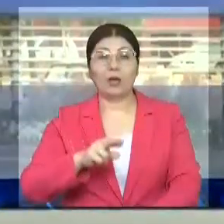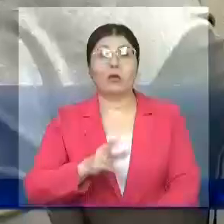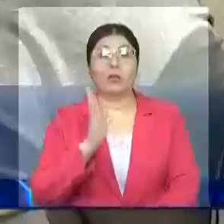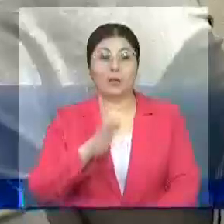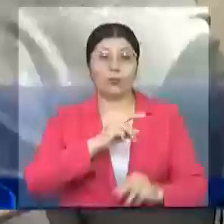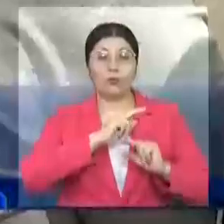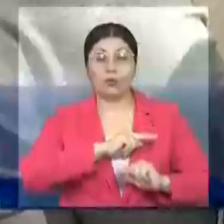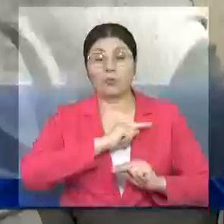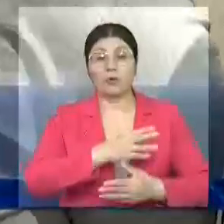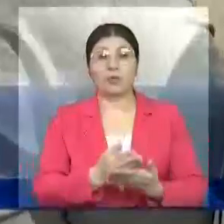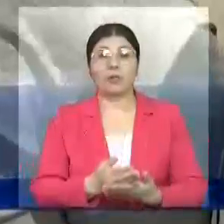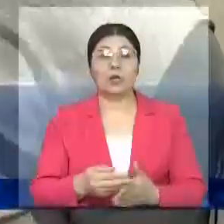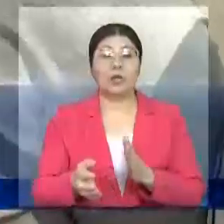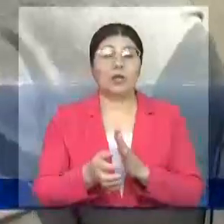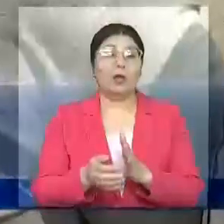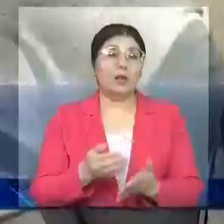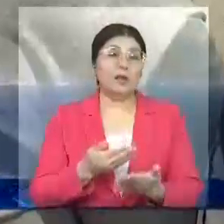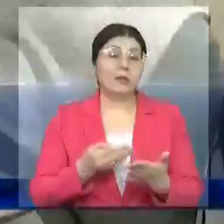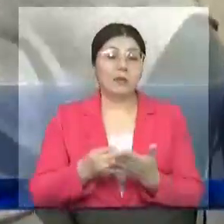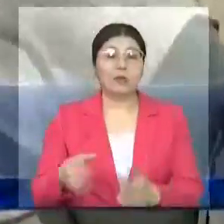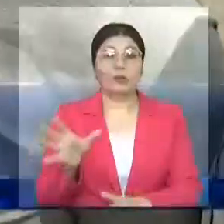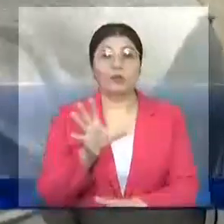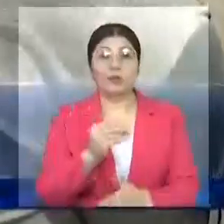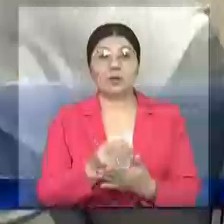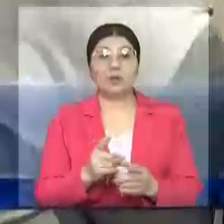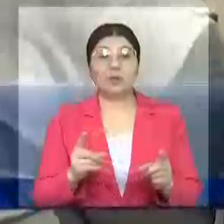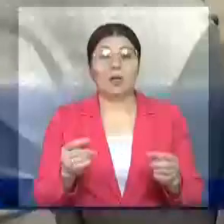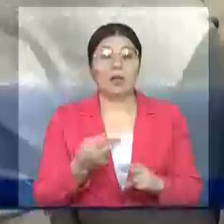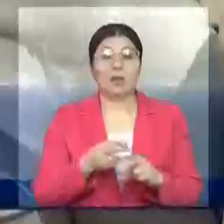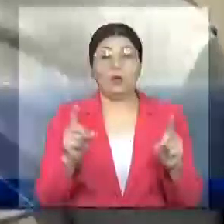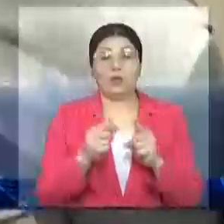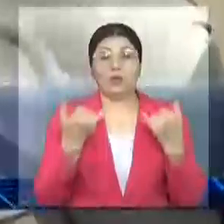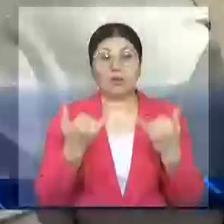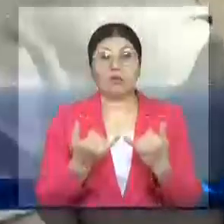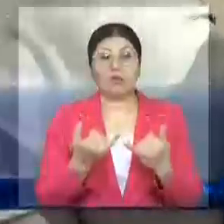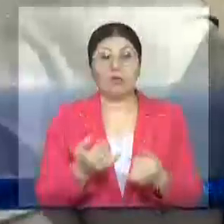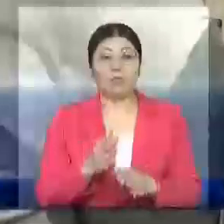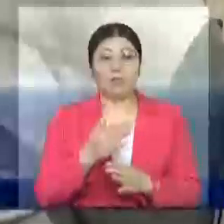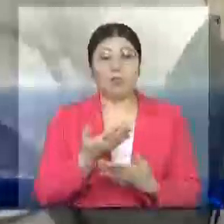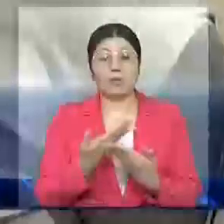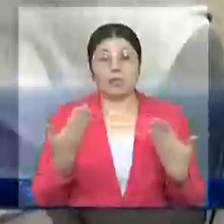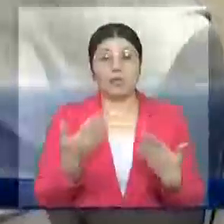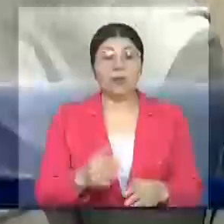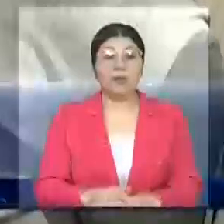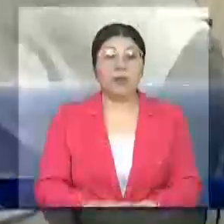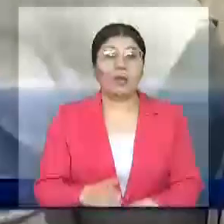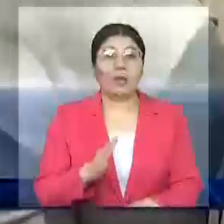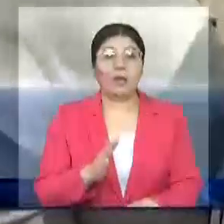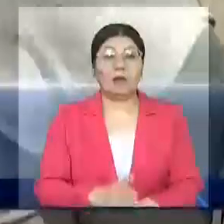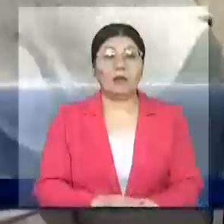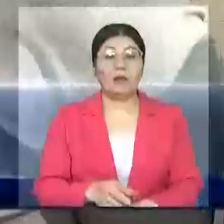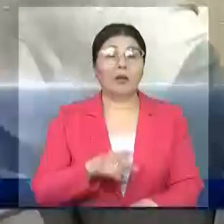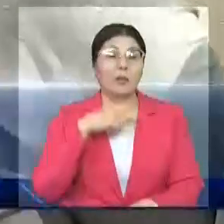Советую всем Потому что сейчас в в данный момент нету никакой дисциплины Я заметил вот у